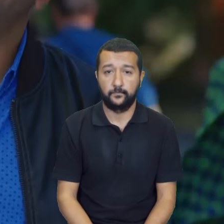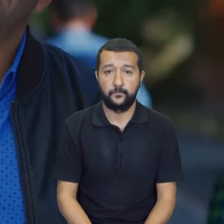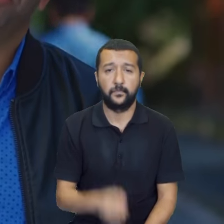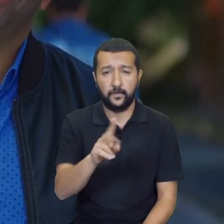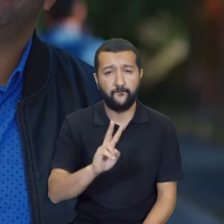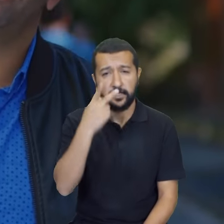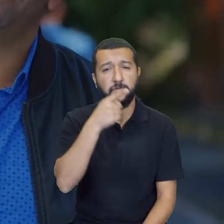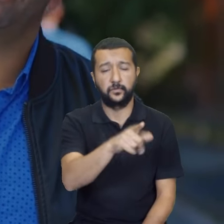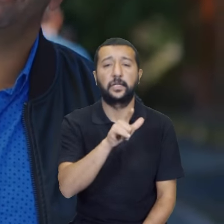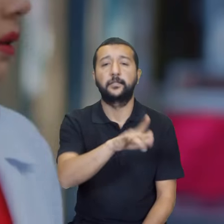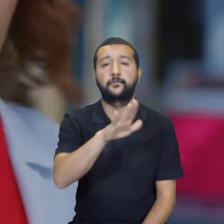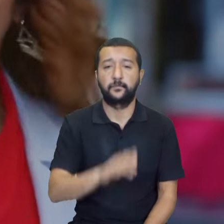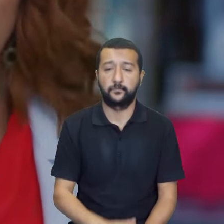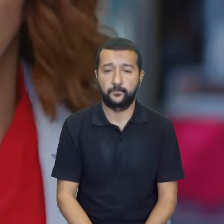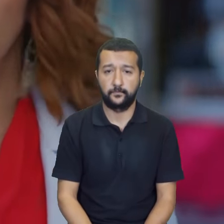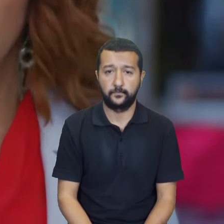Vazgeç şundan.